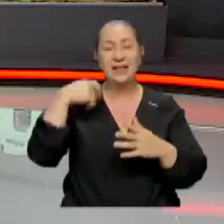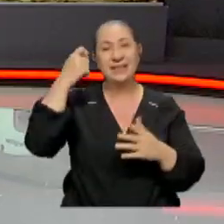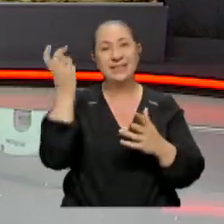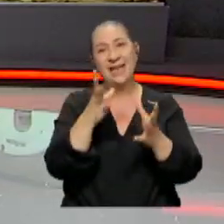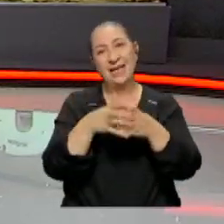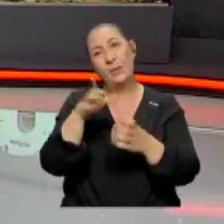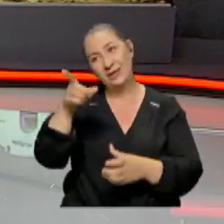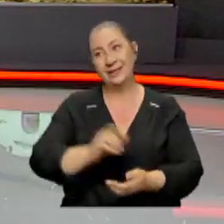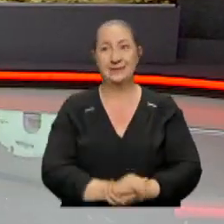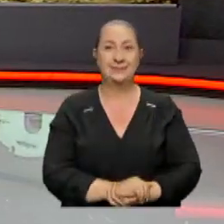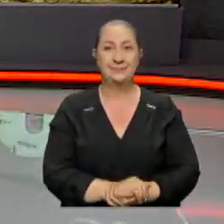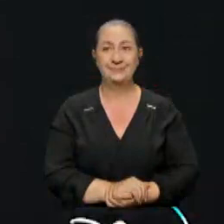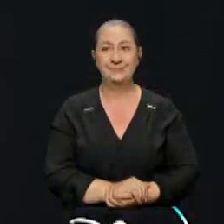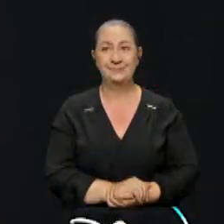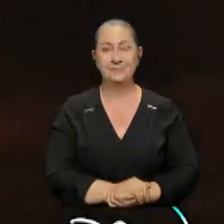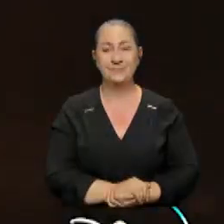ekibi oradaydı.